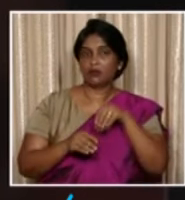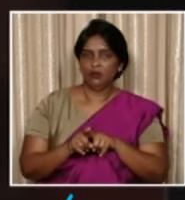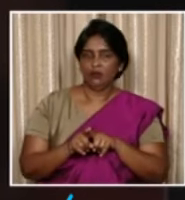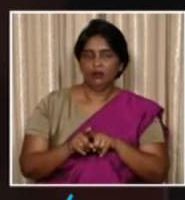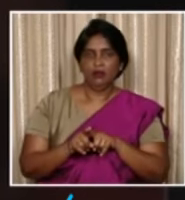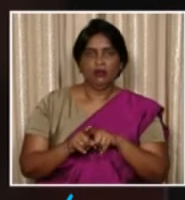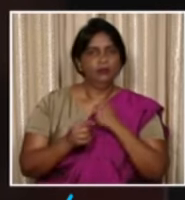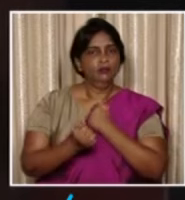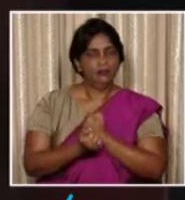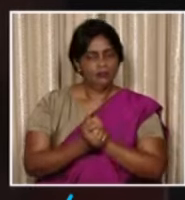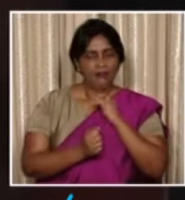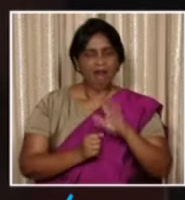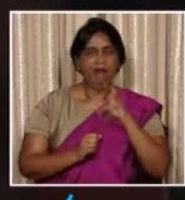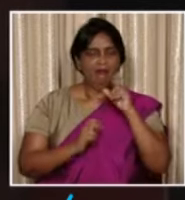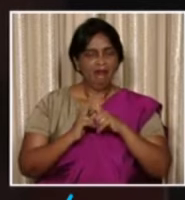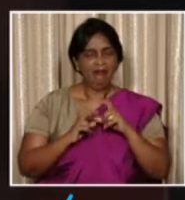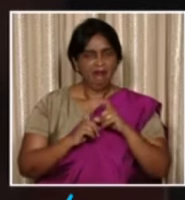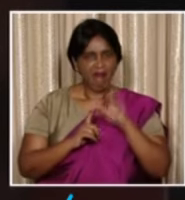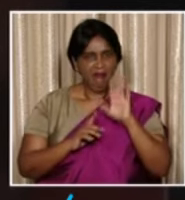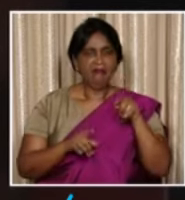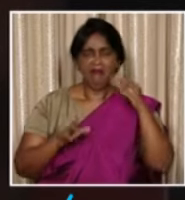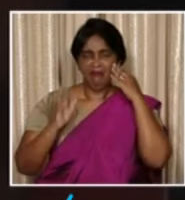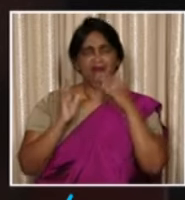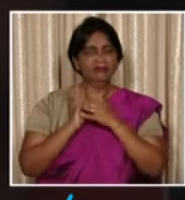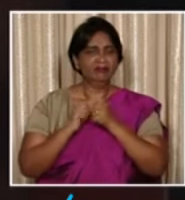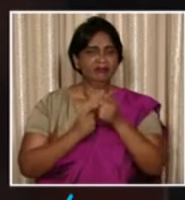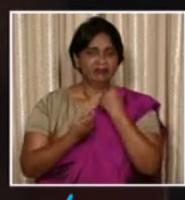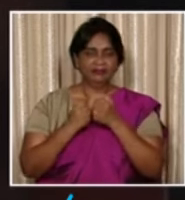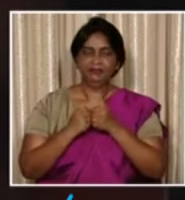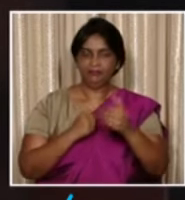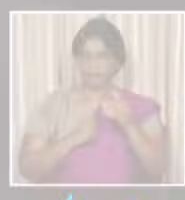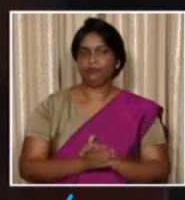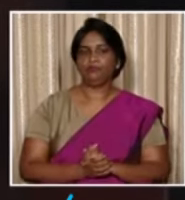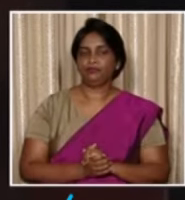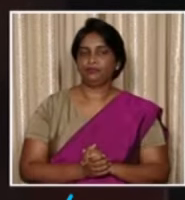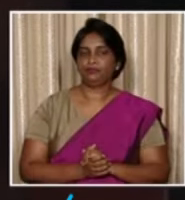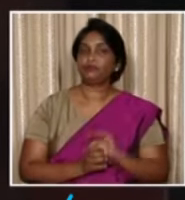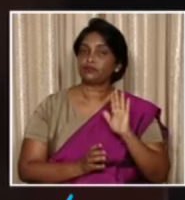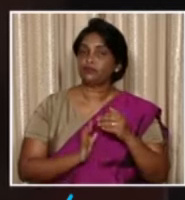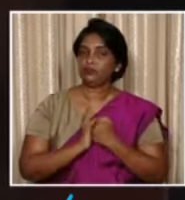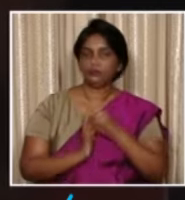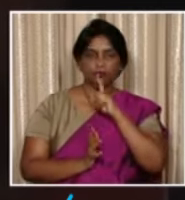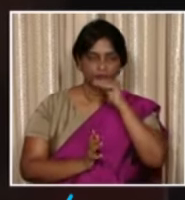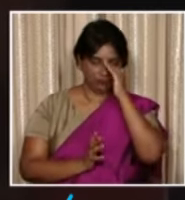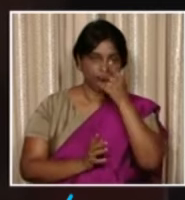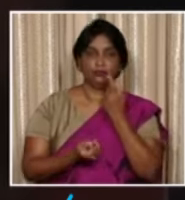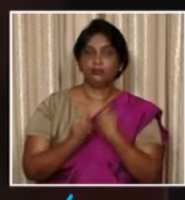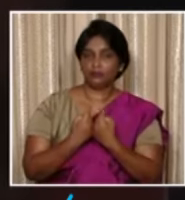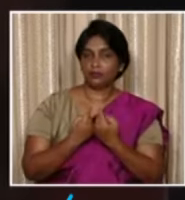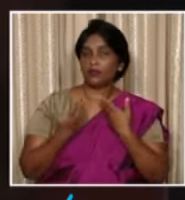අතර පොලිසිය විසිනුත් අපරාධ පරීක්ෂණ දෙපාර්තමේන්තුව මේ සම්බන්ධයෙන් විමර්ශනයක් සිදු කරමින් පවතිනවා. දොරගරු කතානායකතුමනි, මේ